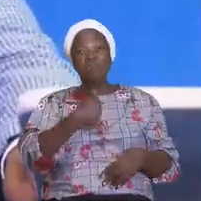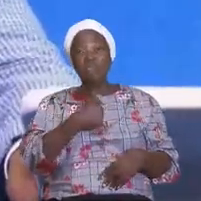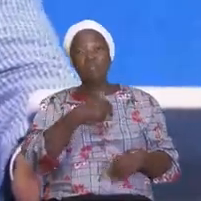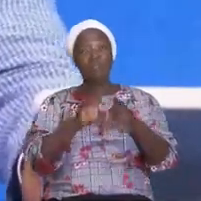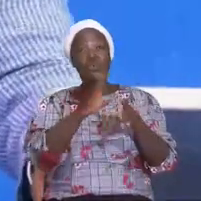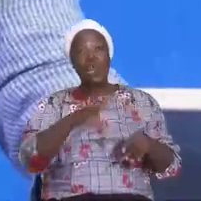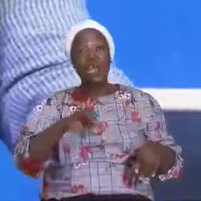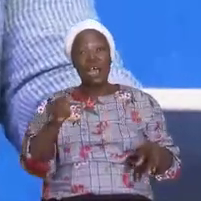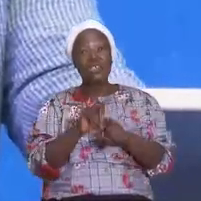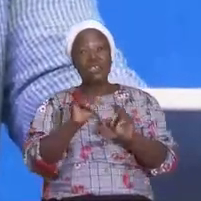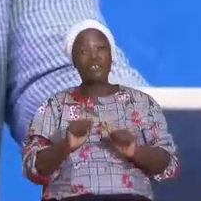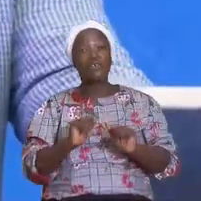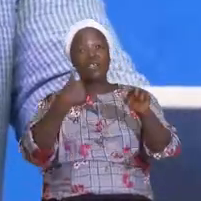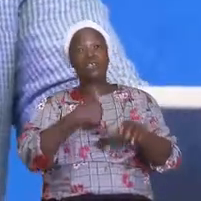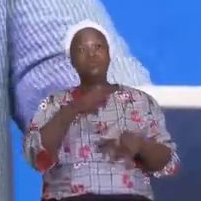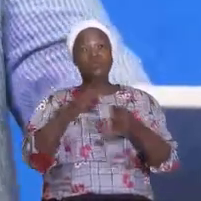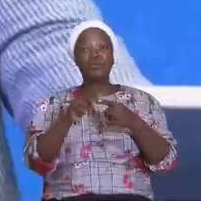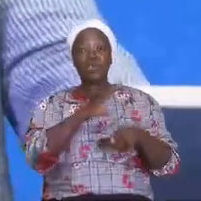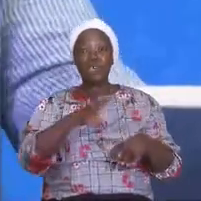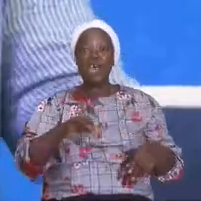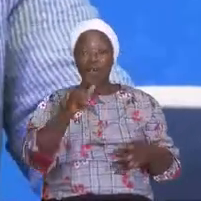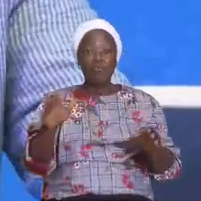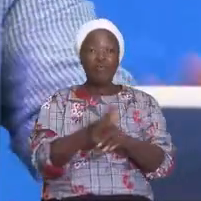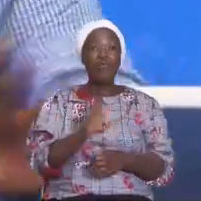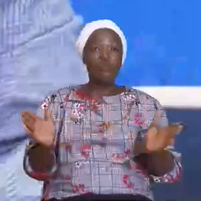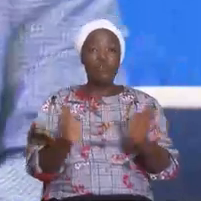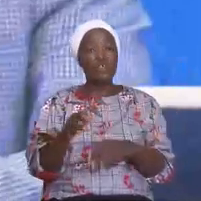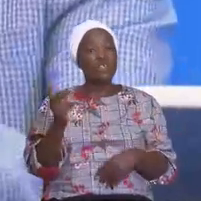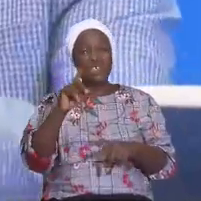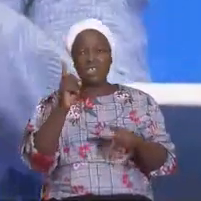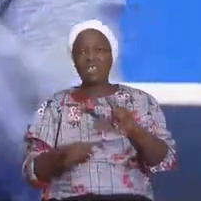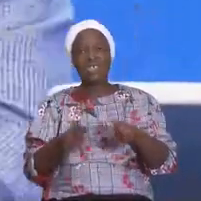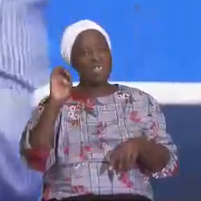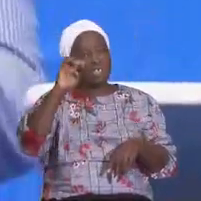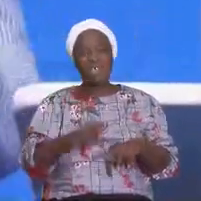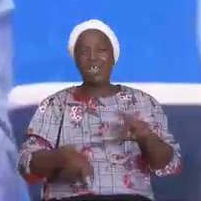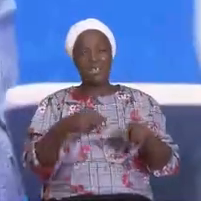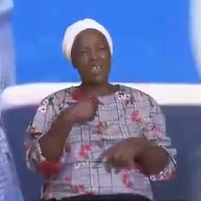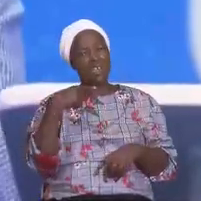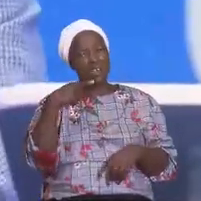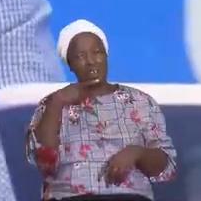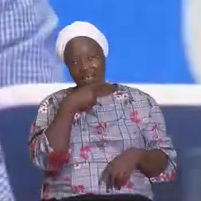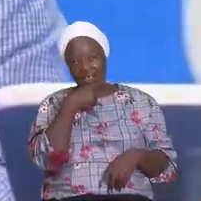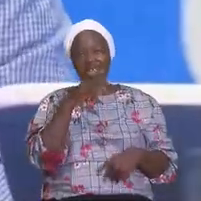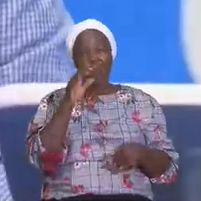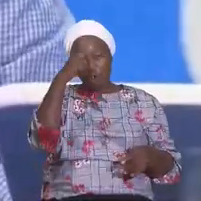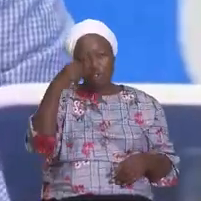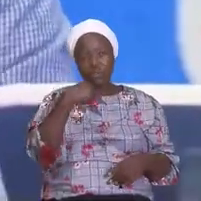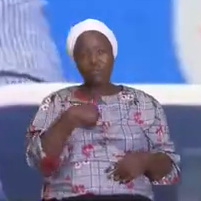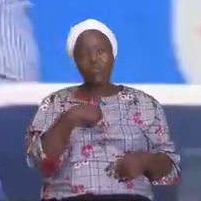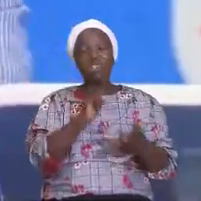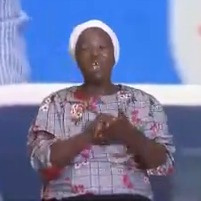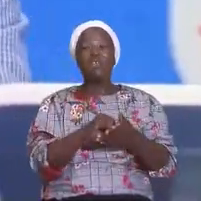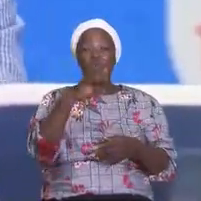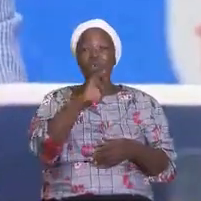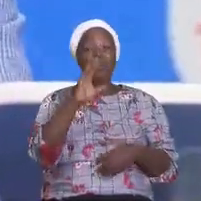soit, comme je me donne à Christ, comme je me soumets à Christ, j'ai la pleine conviction qu'il